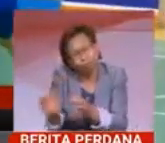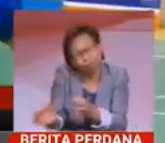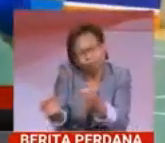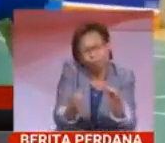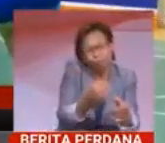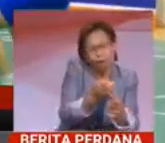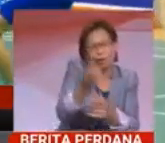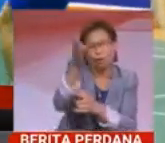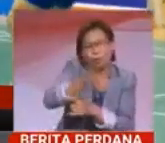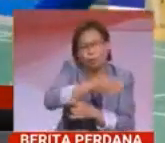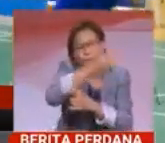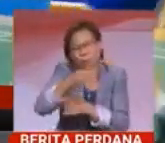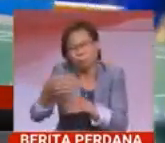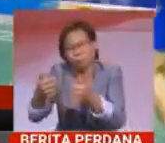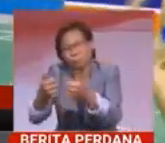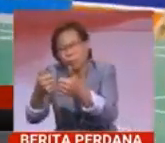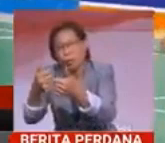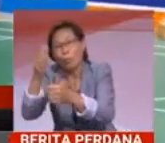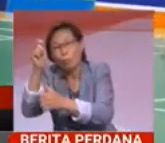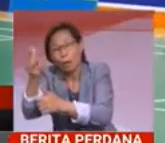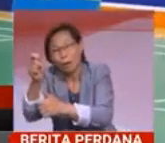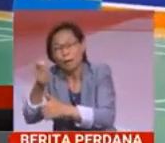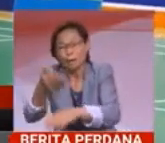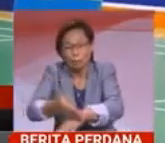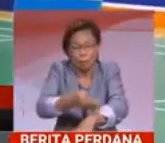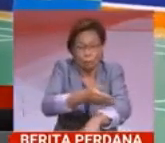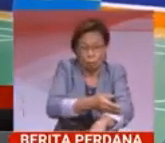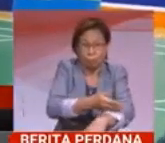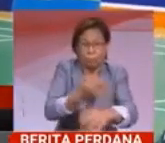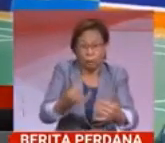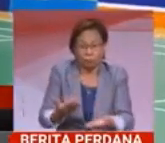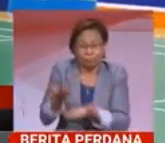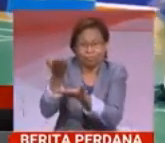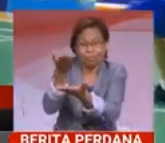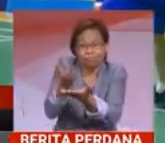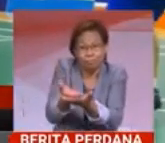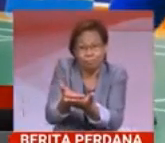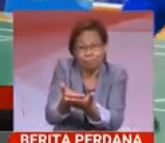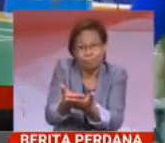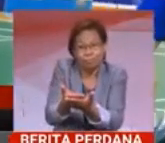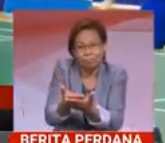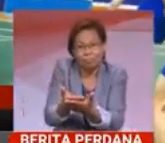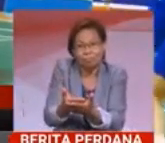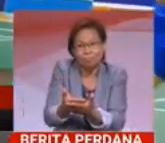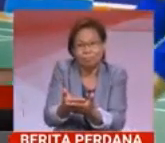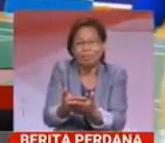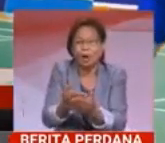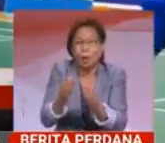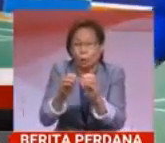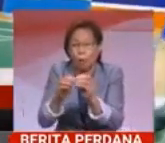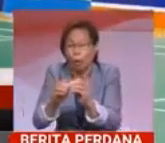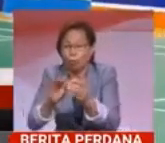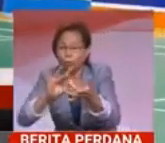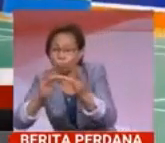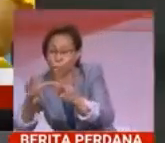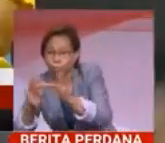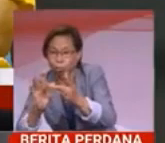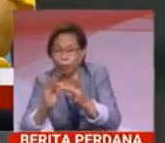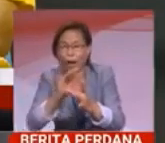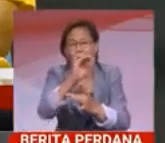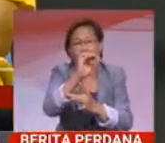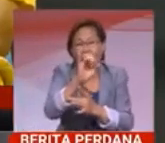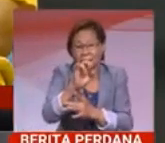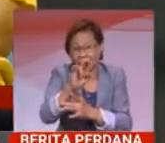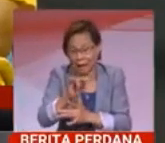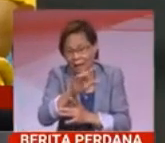membatalkan kejohanan mereka antara penambah baikan yang telah dicadangkan inilah meningkatkan koordinasi antara insitu